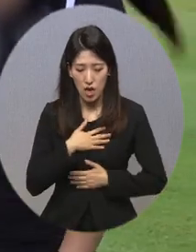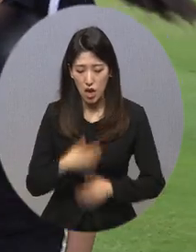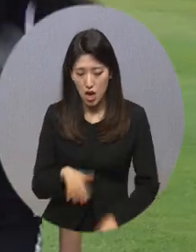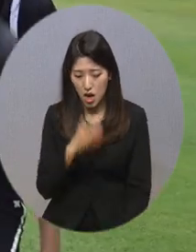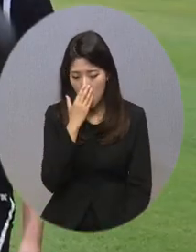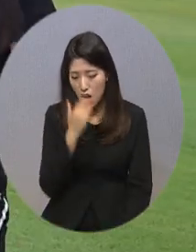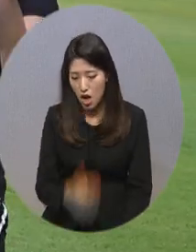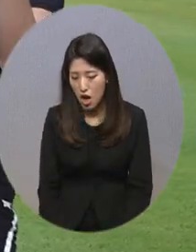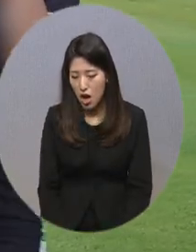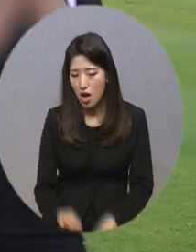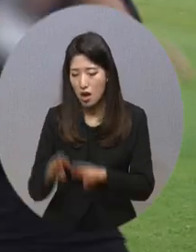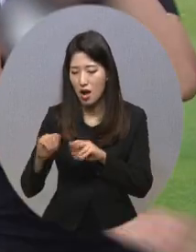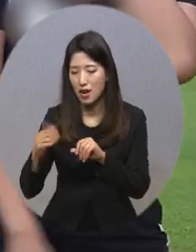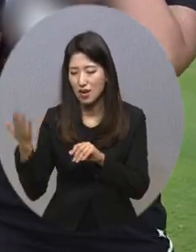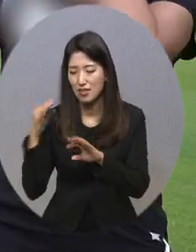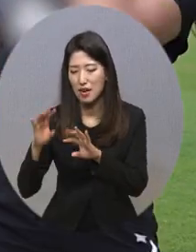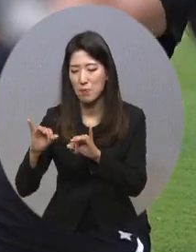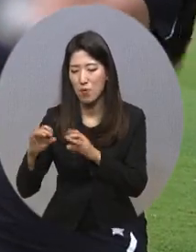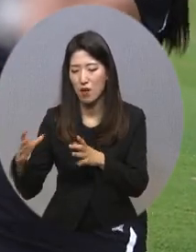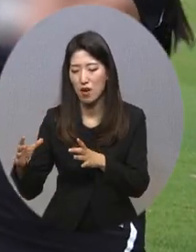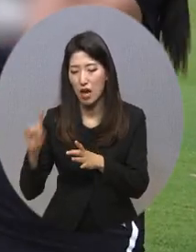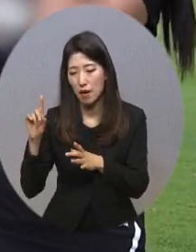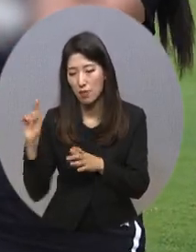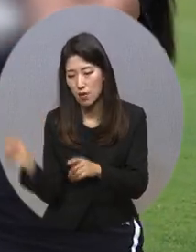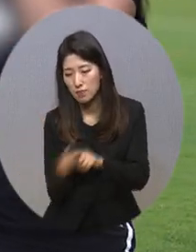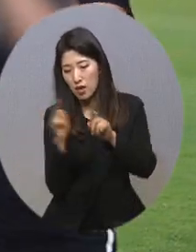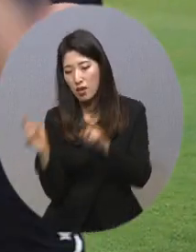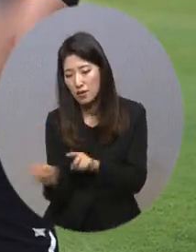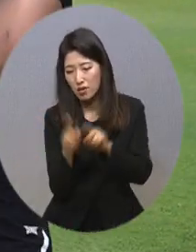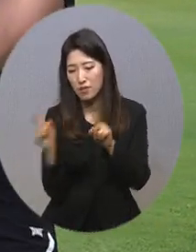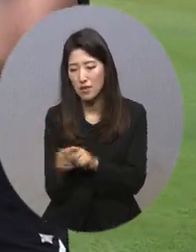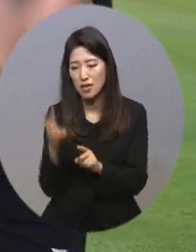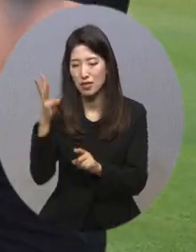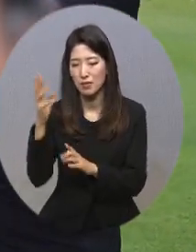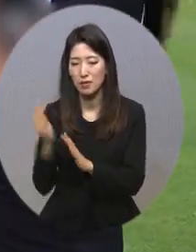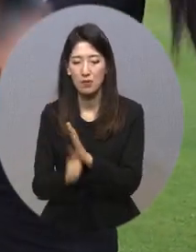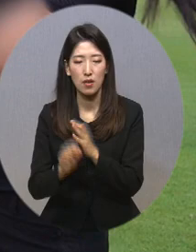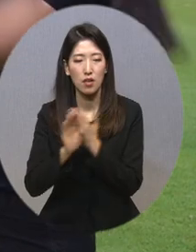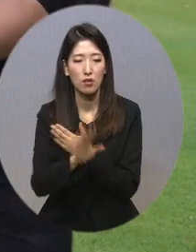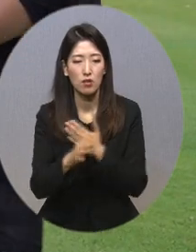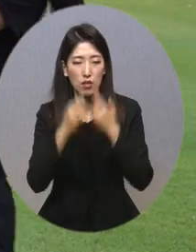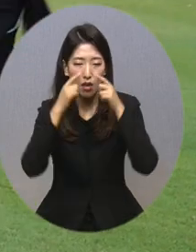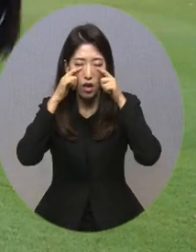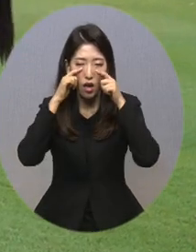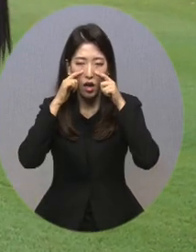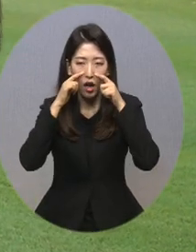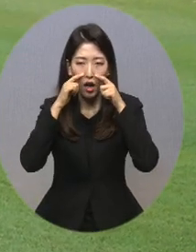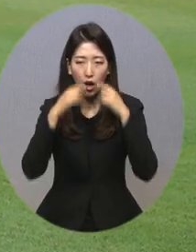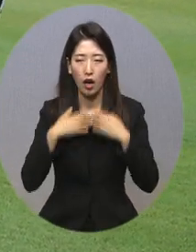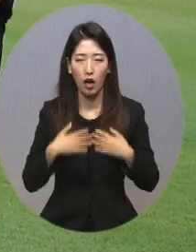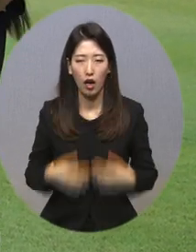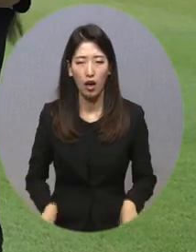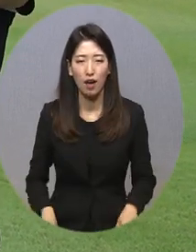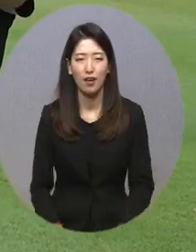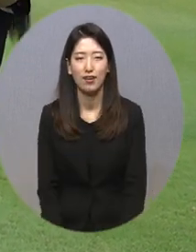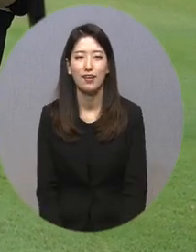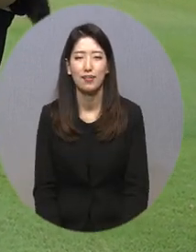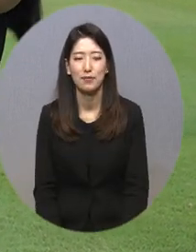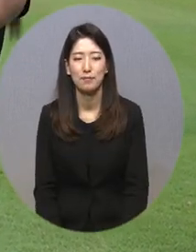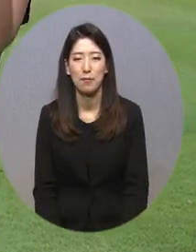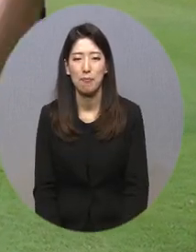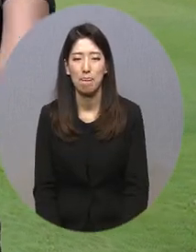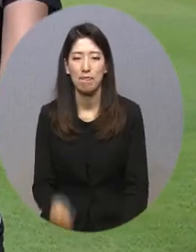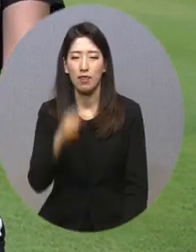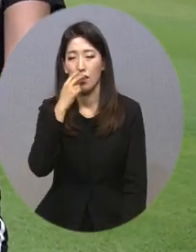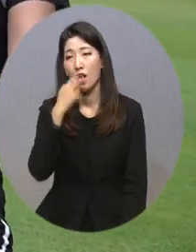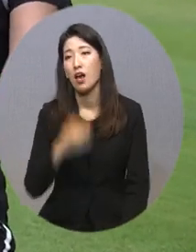뻥커에서 뻥커에서 한 세 번 허덕이고 엄청 피곤해졌어. 나 지금 오빠 너무 많이 희생하는데 오늘? 여기